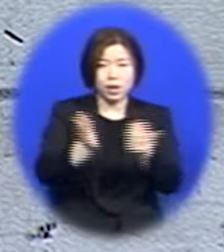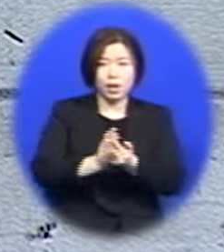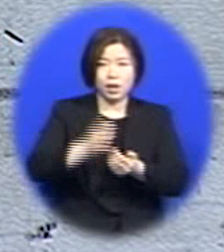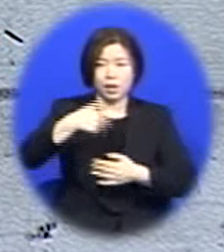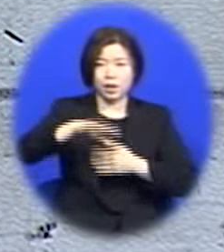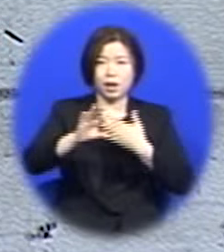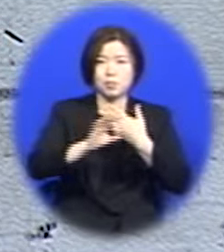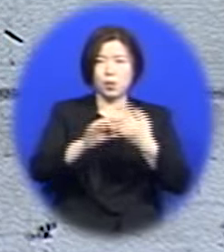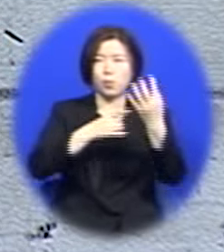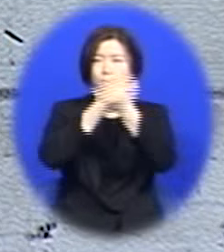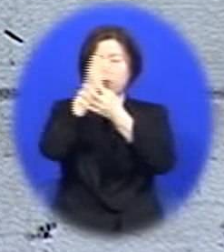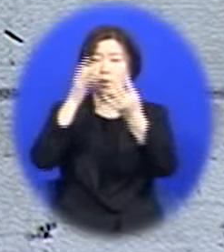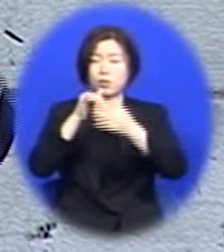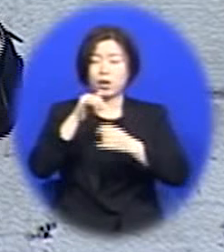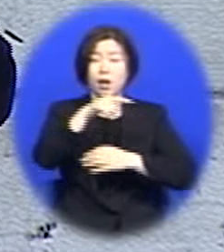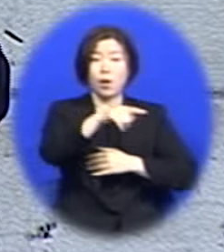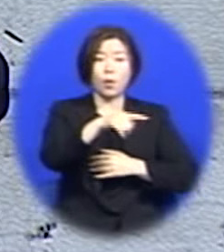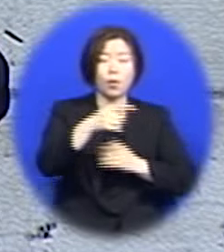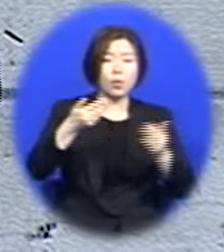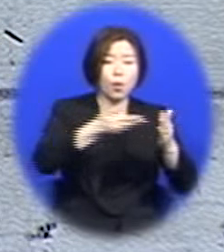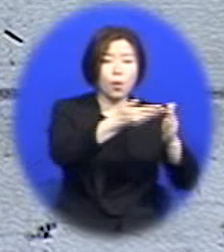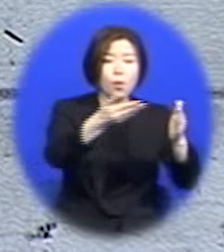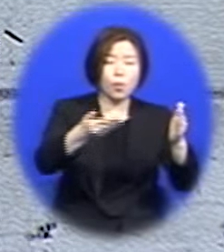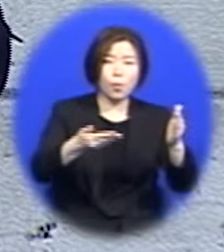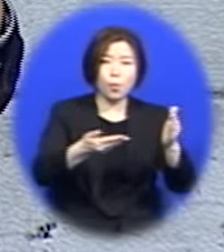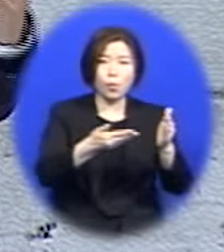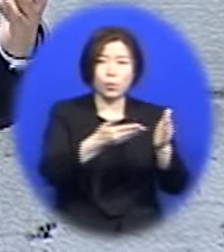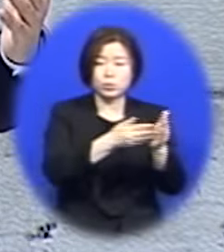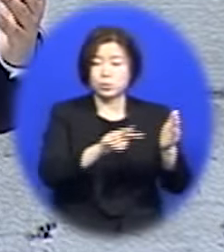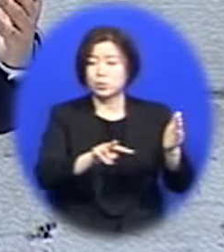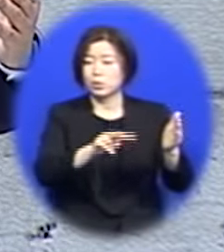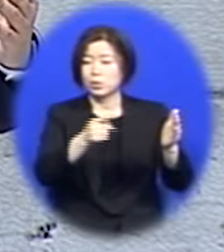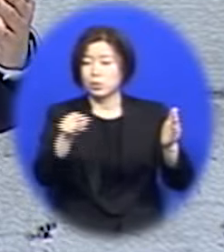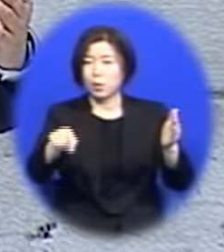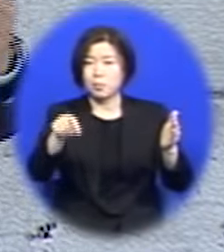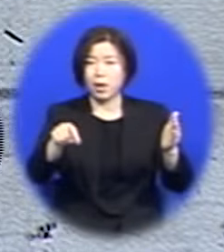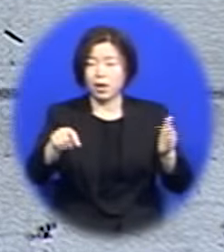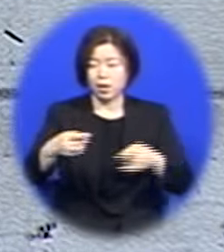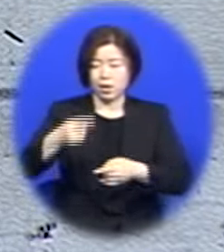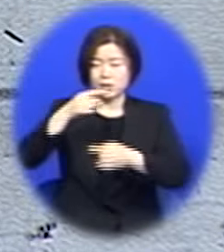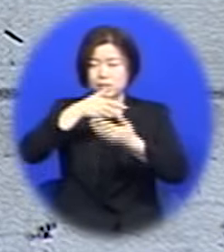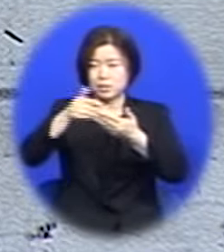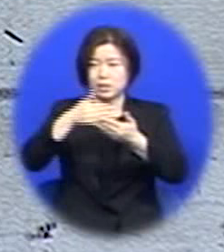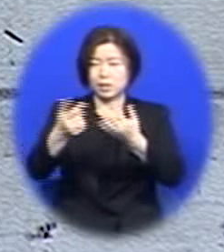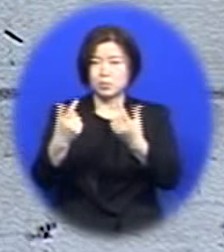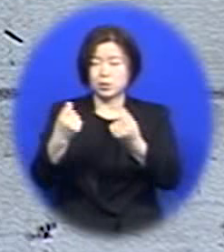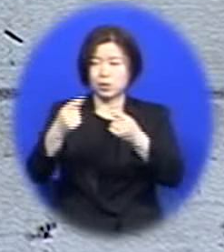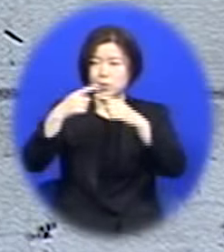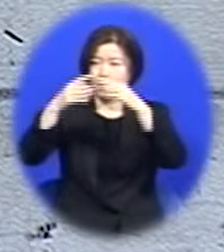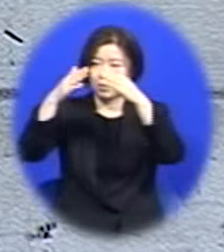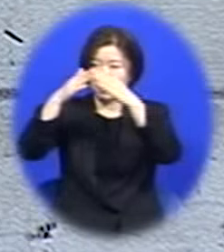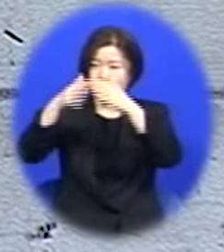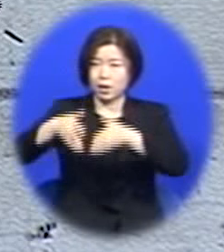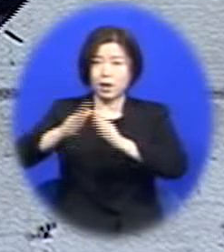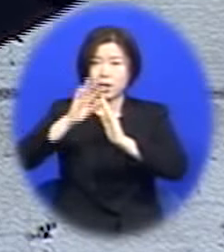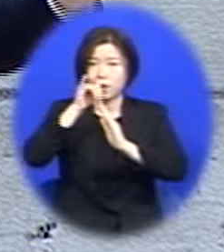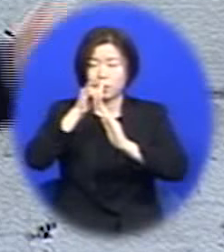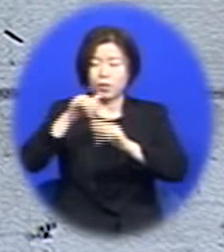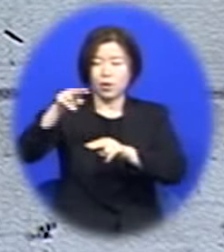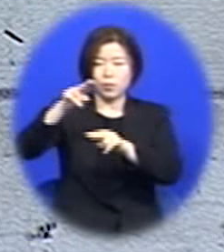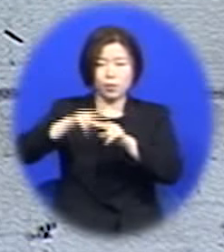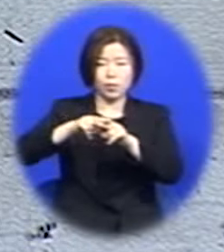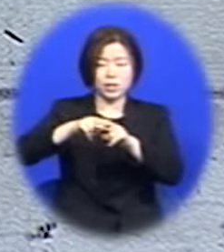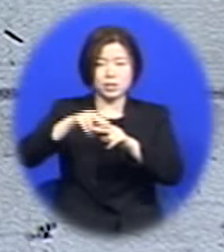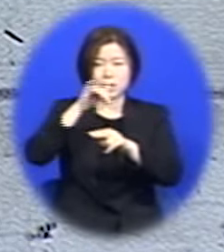그것도 인공호수입니다. 호숫가에 정말 그림 같은 예배당이에요. 예배당 안에 앉아있으면 그 정경이